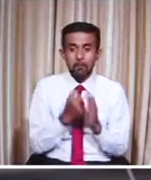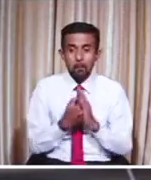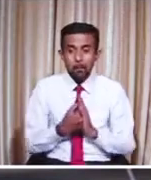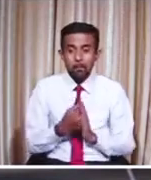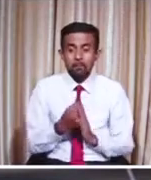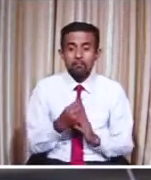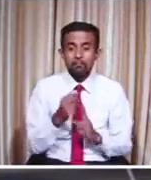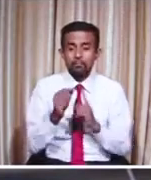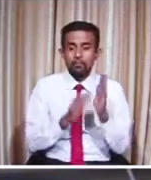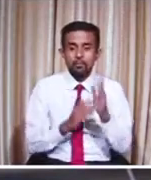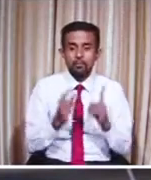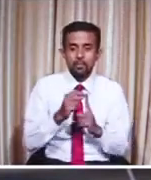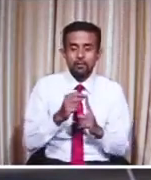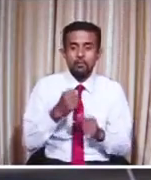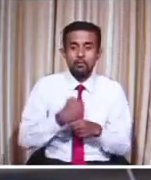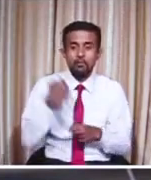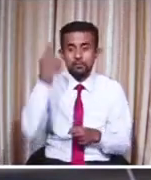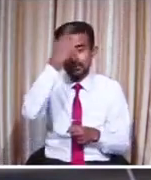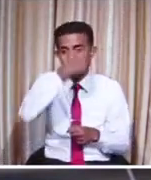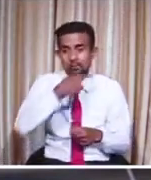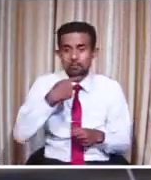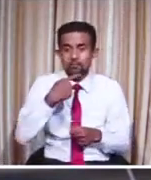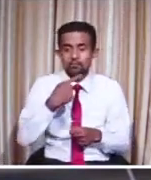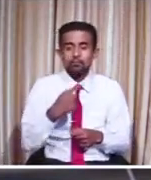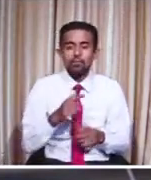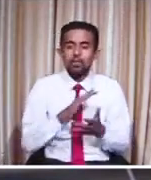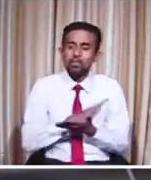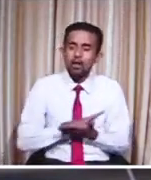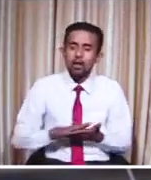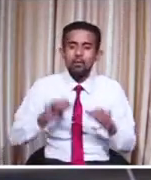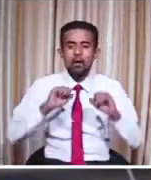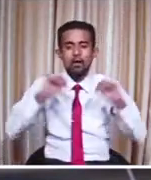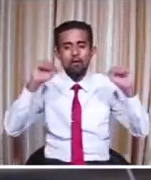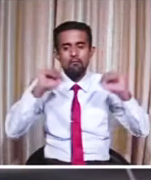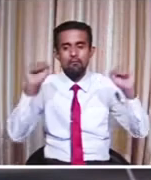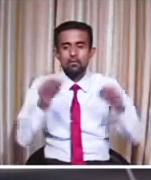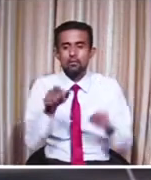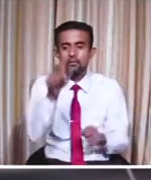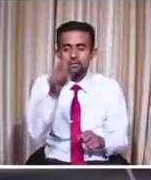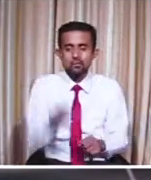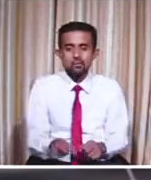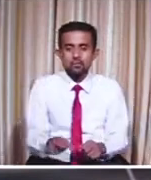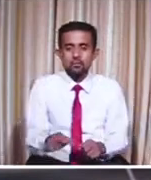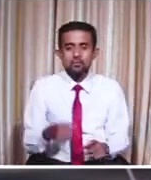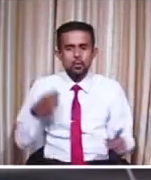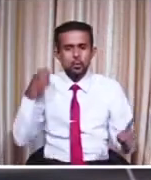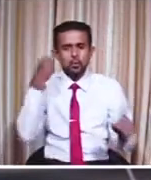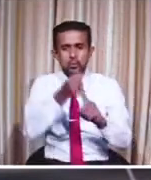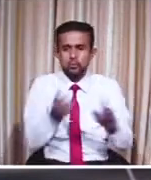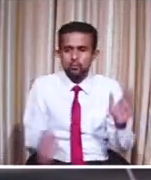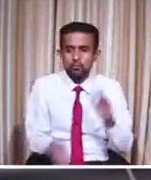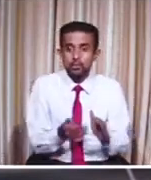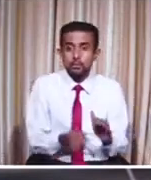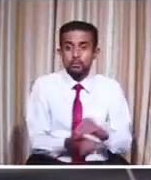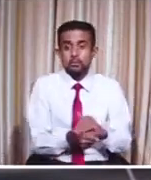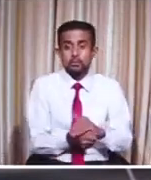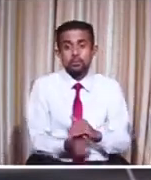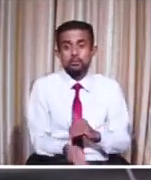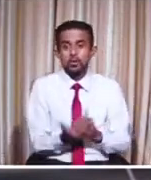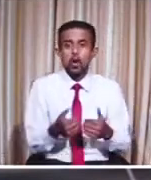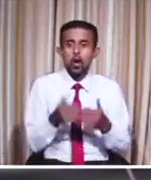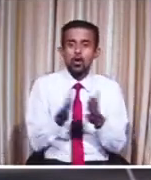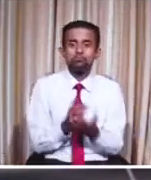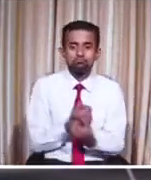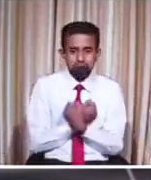මුලසනාරුඩ මන්ත්‍රීතුමනි, ගාලු මූදර පිටියේ නිරායුධ සාමකාමී තරුණ විරෝධතාකරුවන්ට ඒ පහර දීමට ගිය එකට උසිගන්වපු සියලු දෙනා